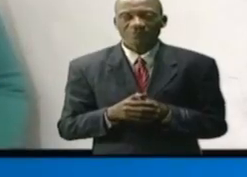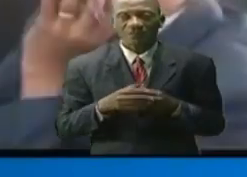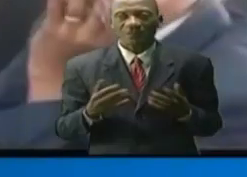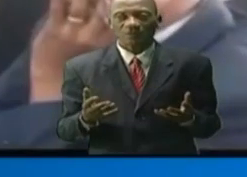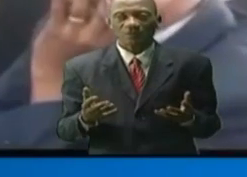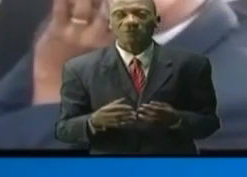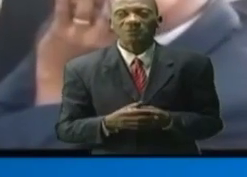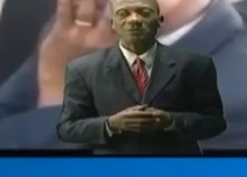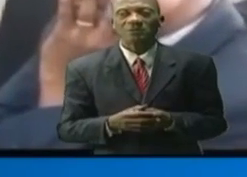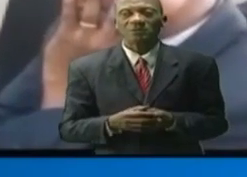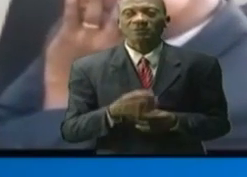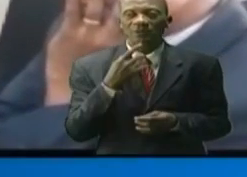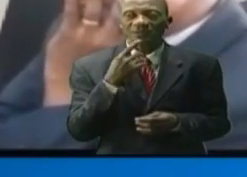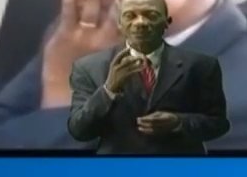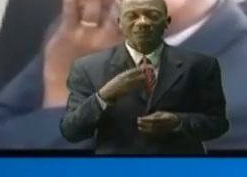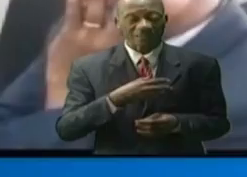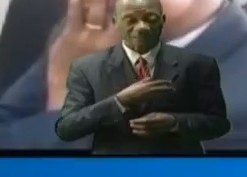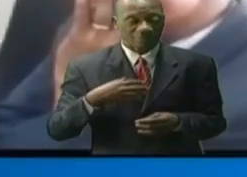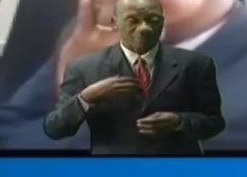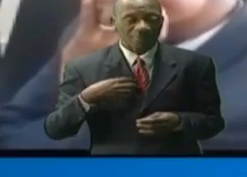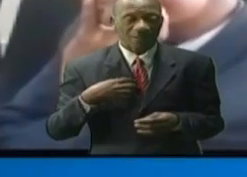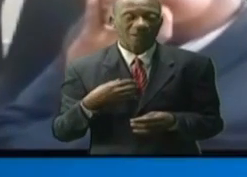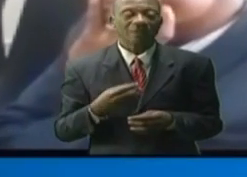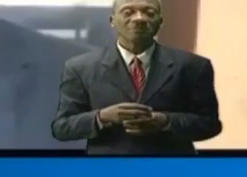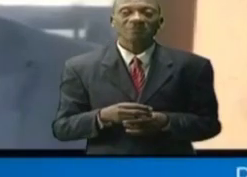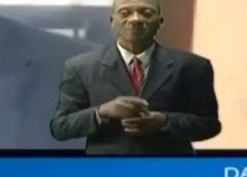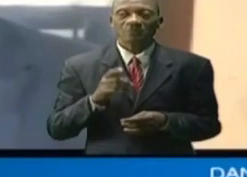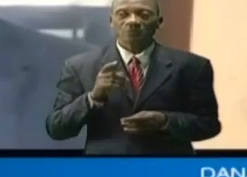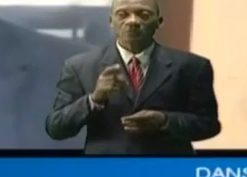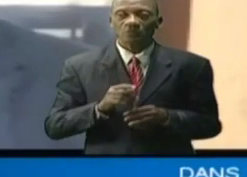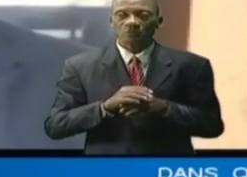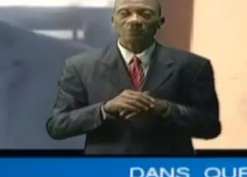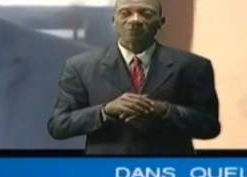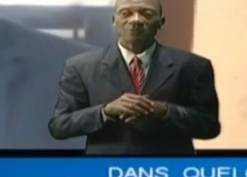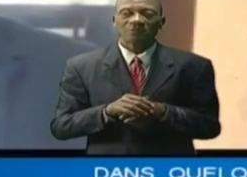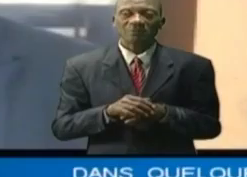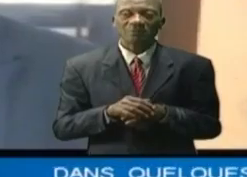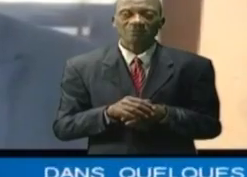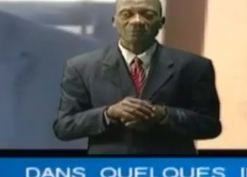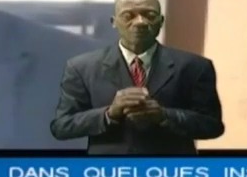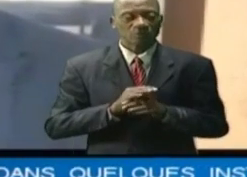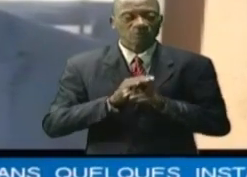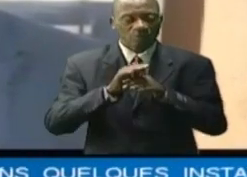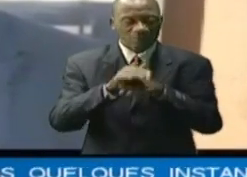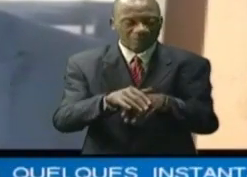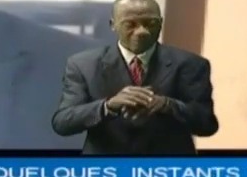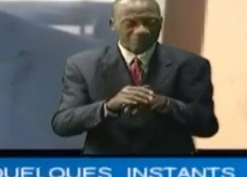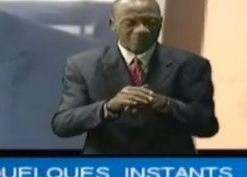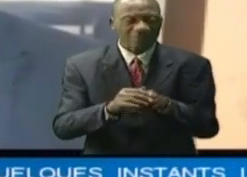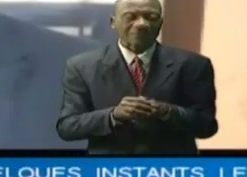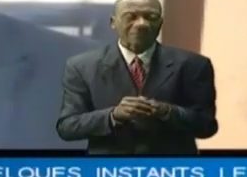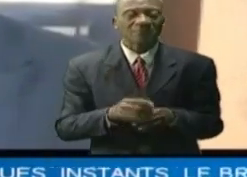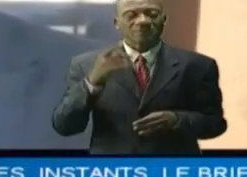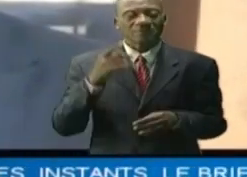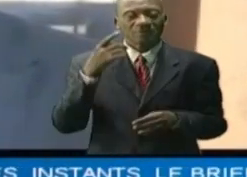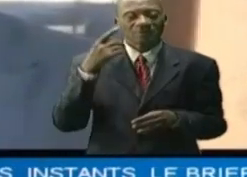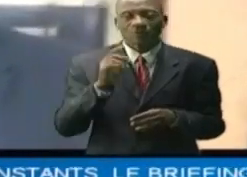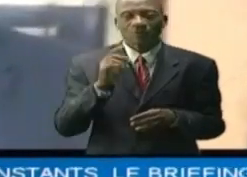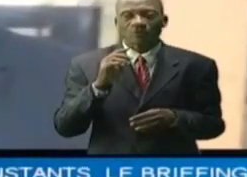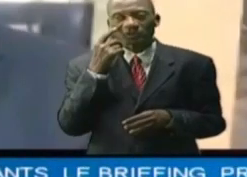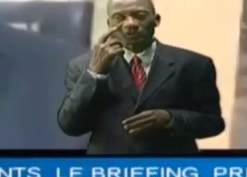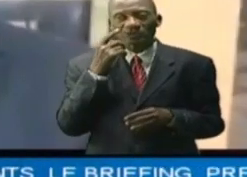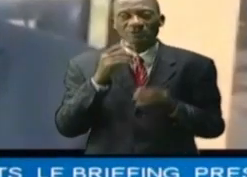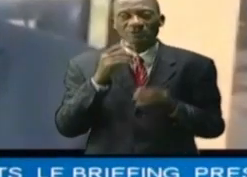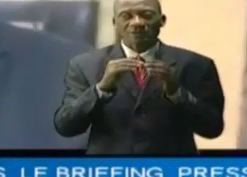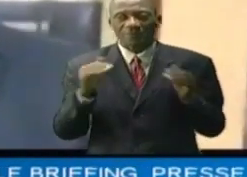terminent pas encore et quoi que ça va continuer, nous les encourageons. Mais en même temps, nous compatissons aussi avec nos